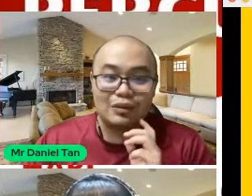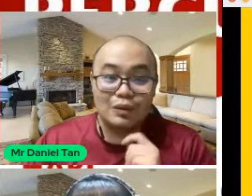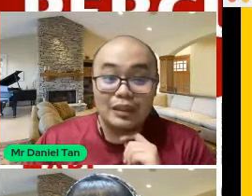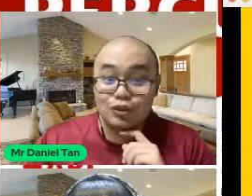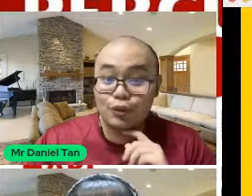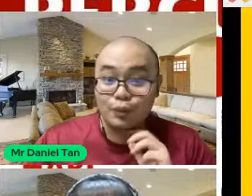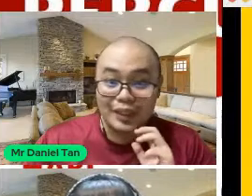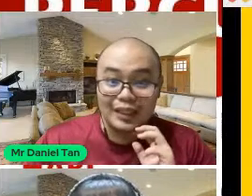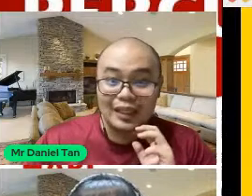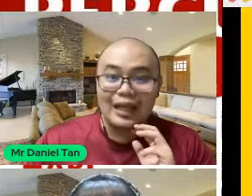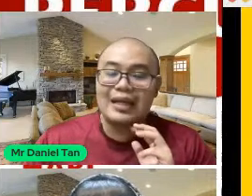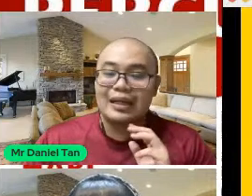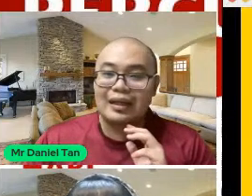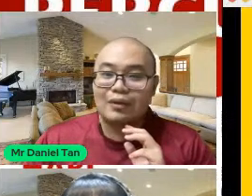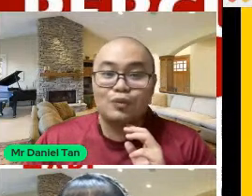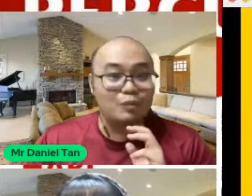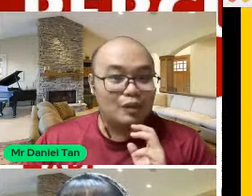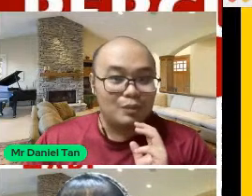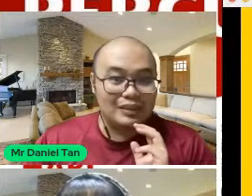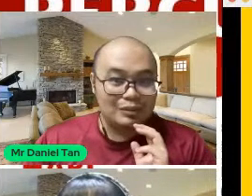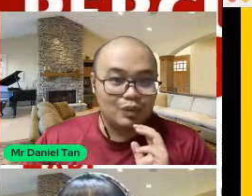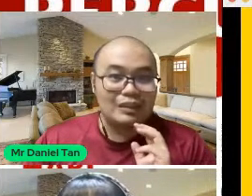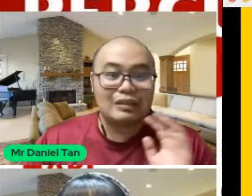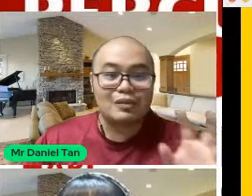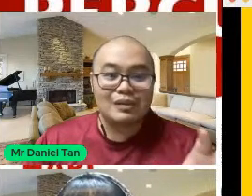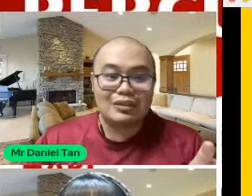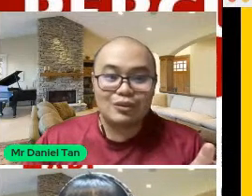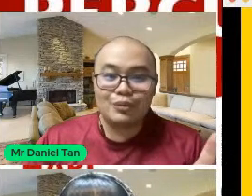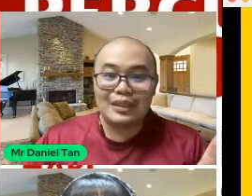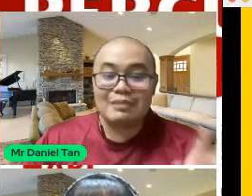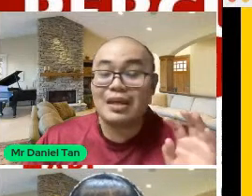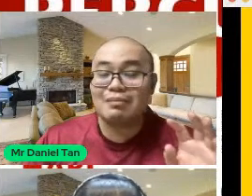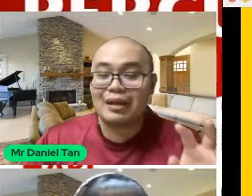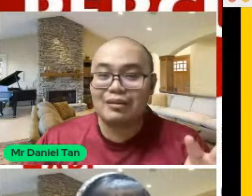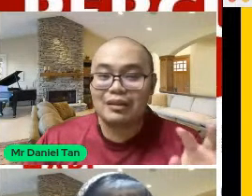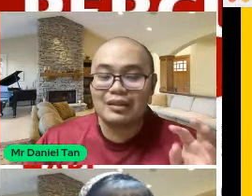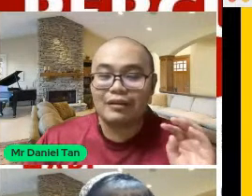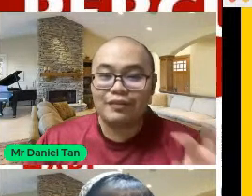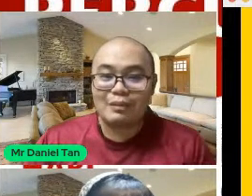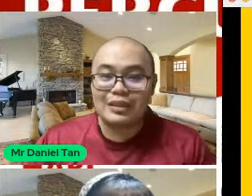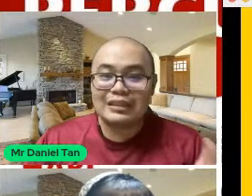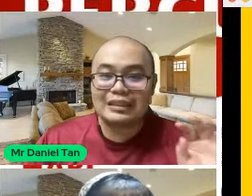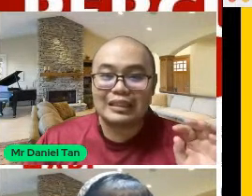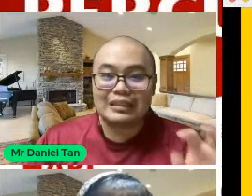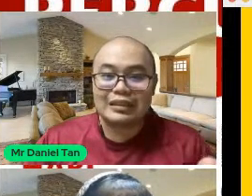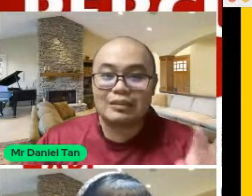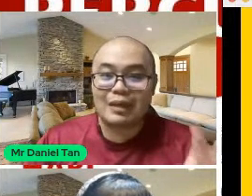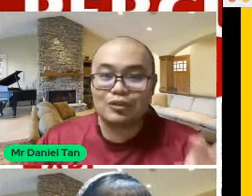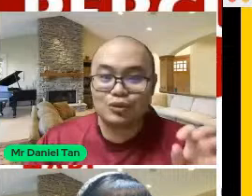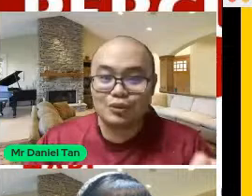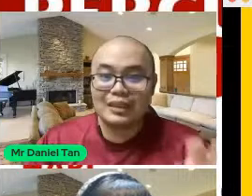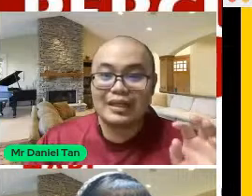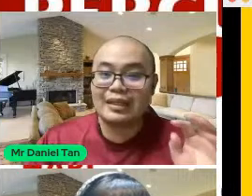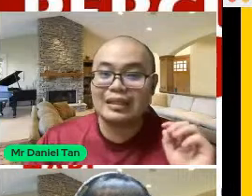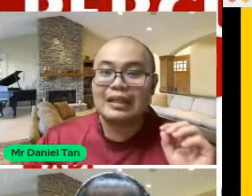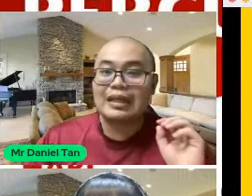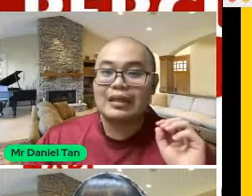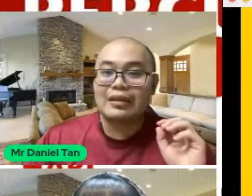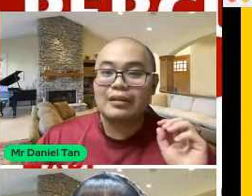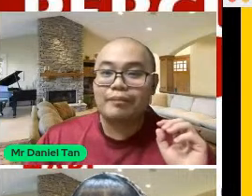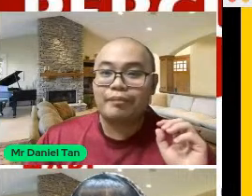enggak Datuk Lee Chong Wei untuk melumat semua tak licongwe ini memang times dan termasuk